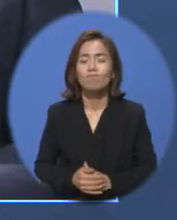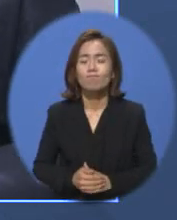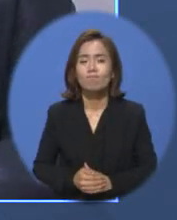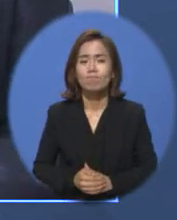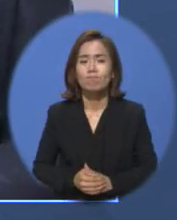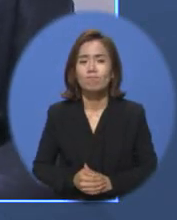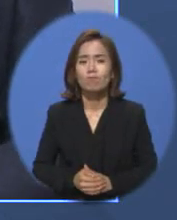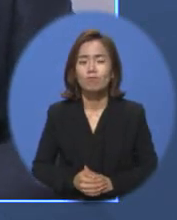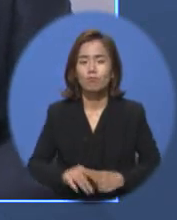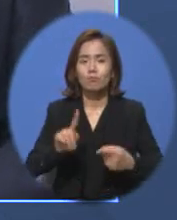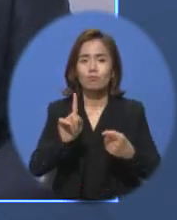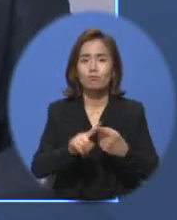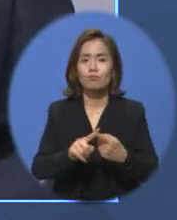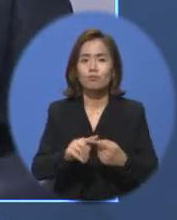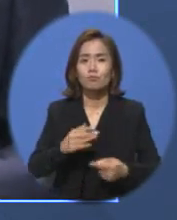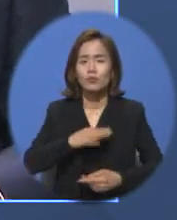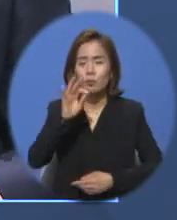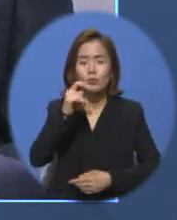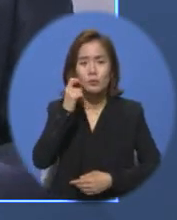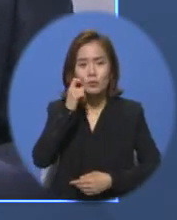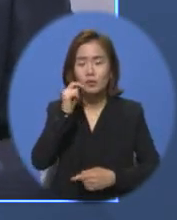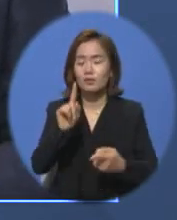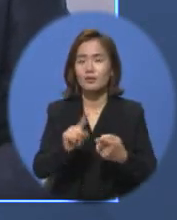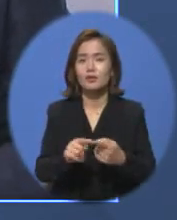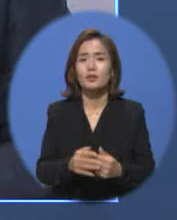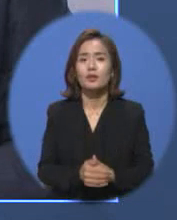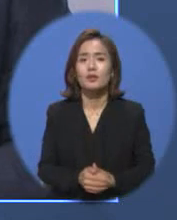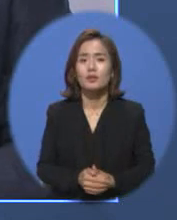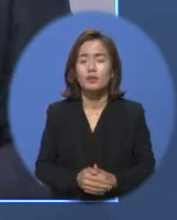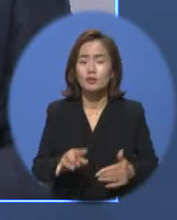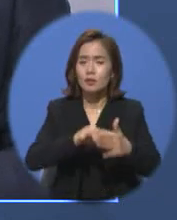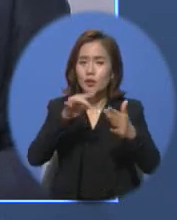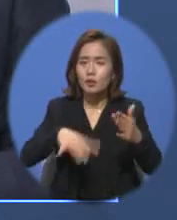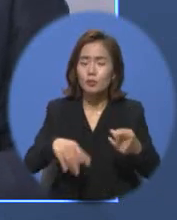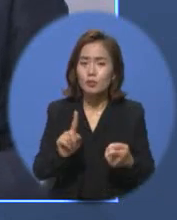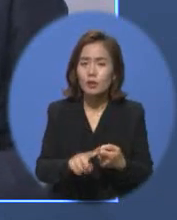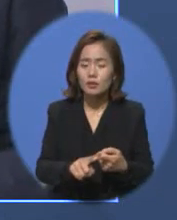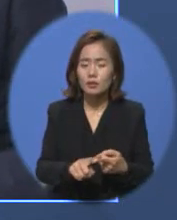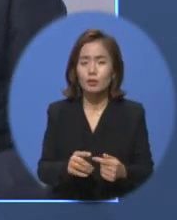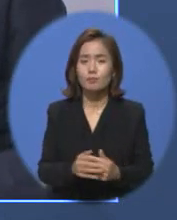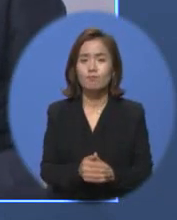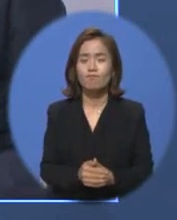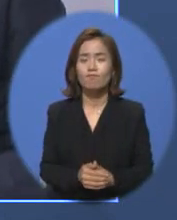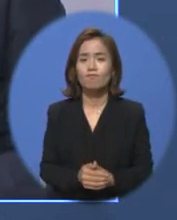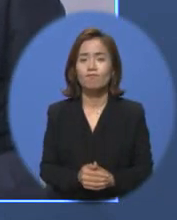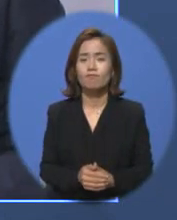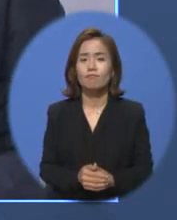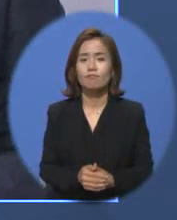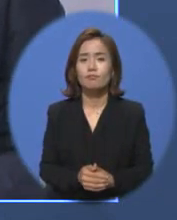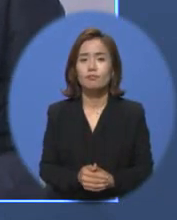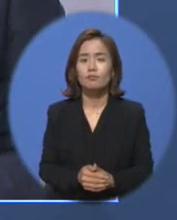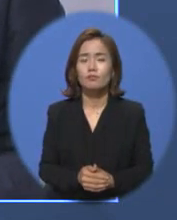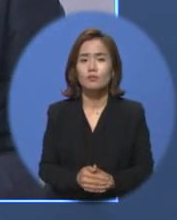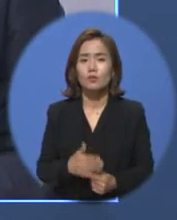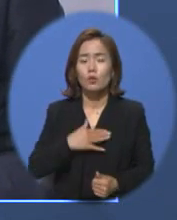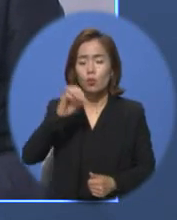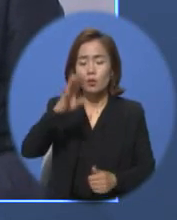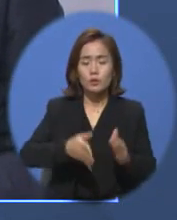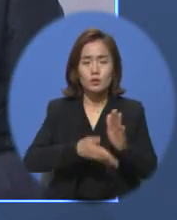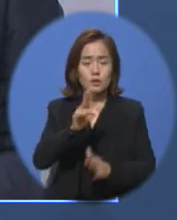예. 예. 그부분은제가아직보지못한부분입니다. 예.세금에관해서는앞서말씀드린것처럼 광주시